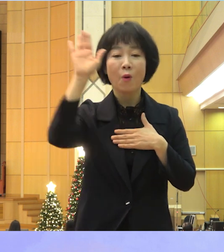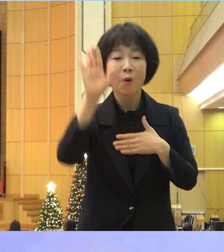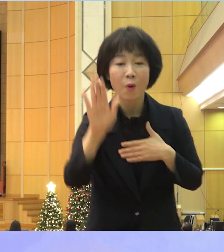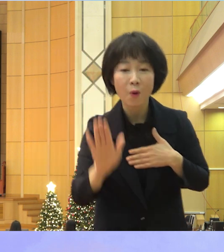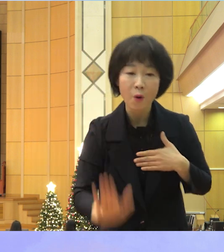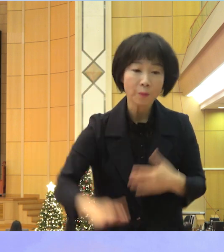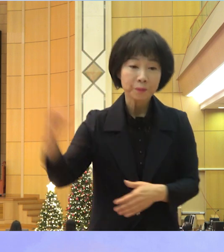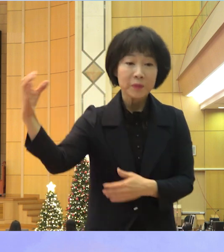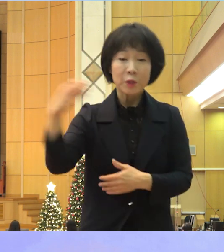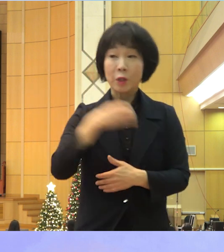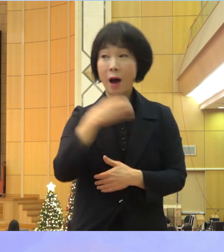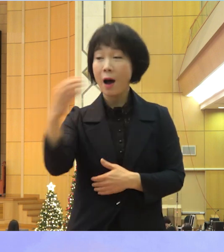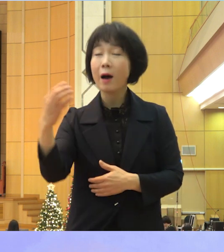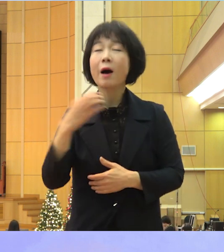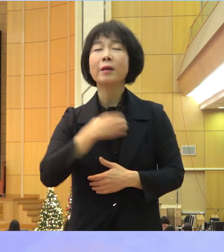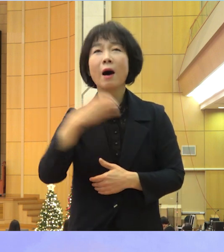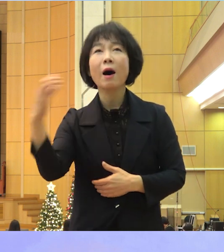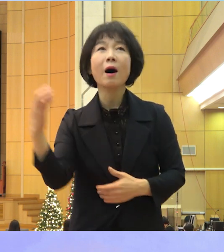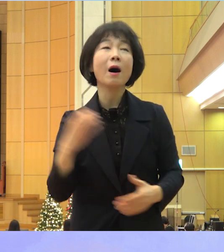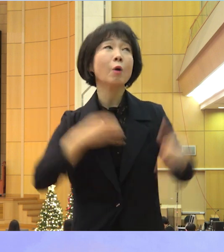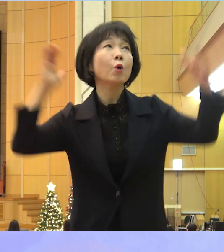끝나도